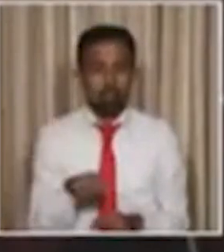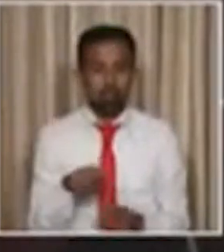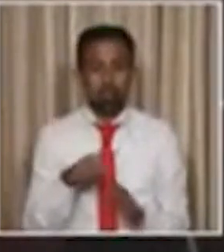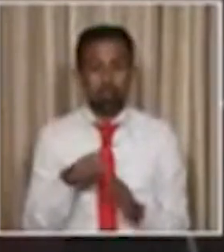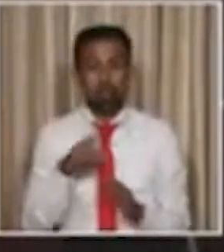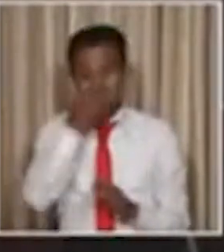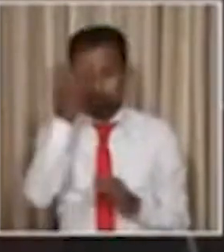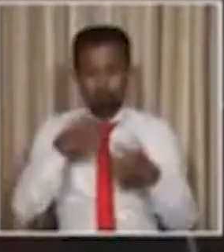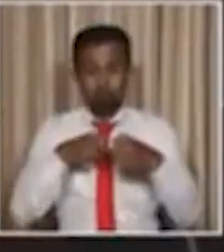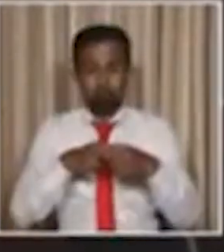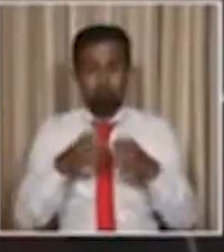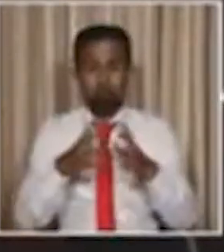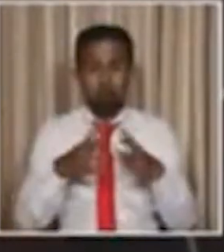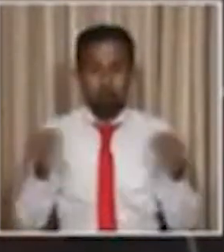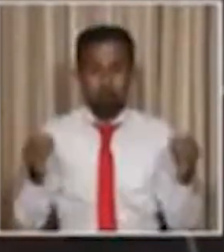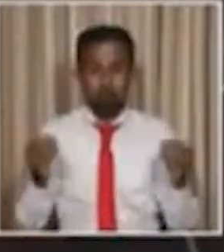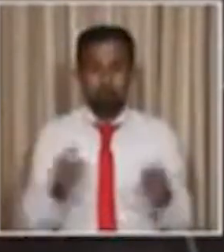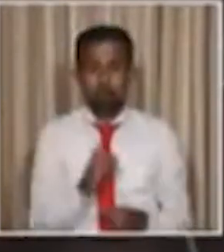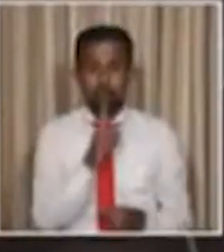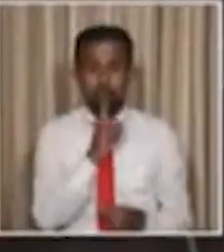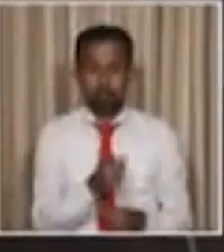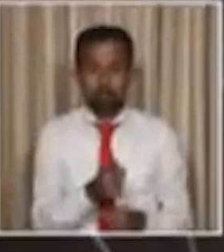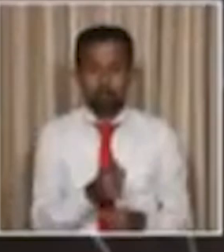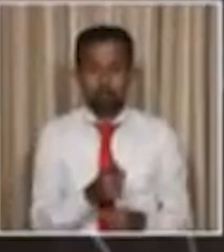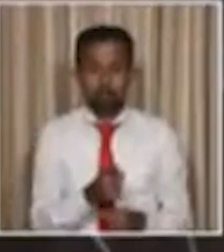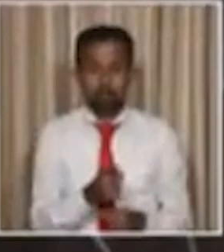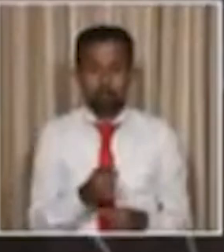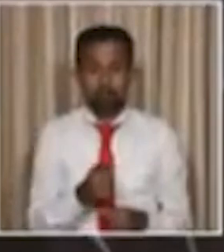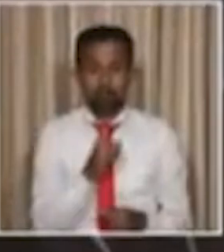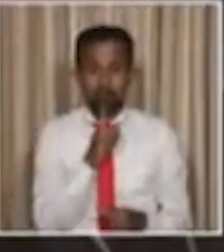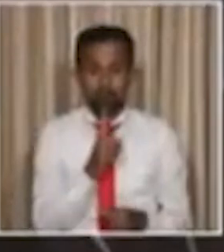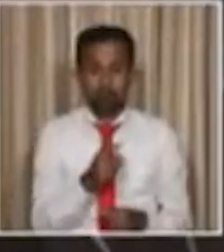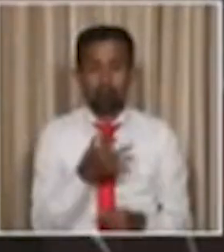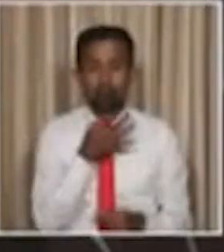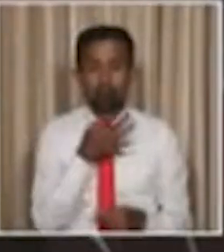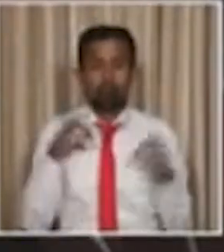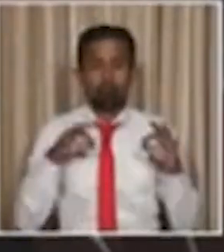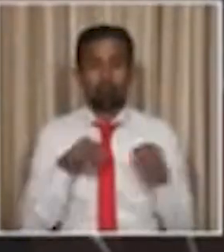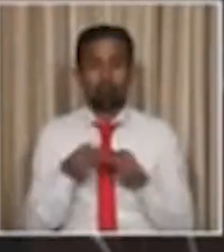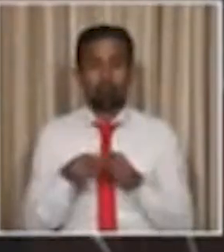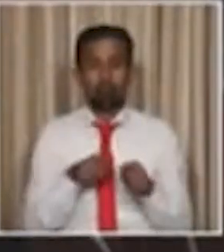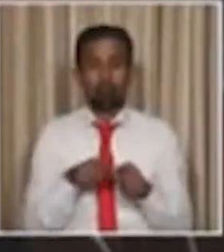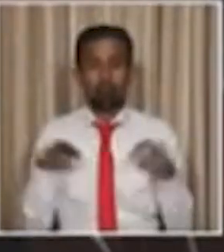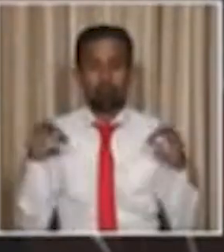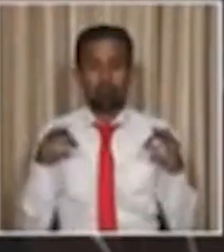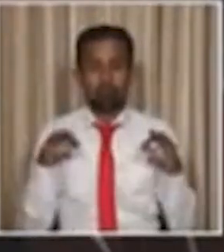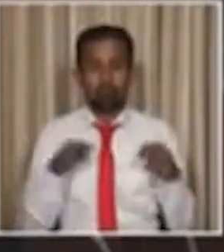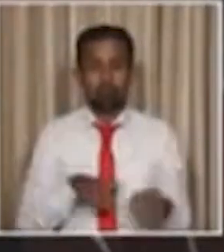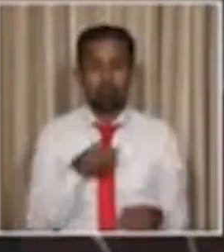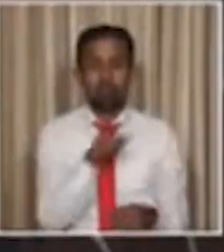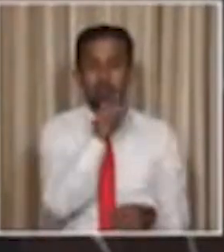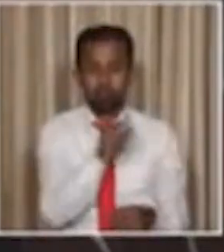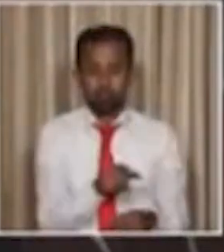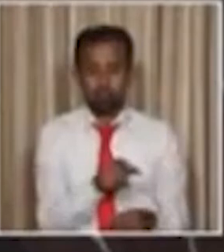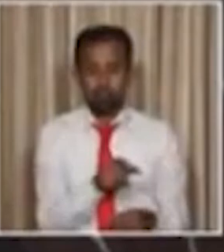ජනවාර්ගික ප්‍රශ්නේ විසඳීම සම්බන්ධයෙන් මතු කරපු නැත්තම් රඟ දක්වපු විහිළු නාටකේ ඒ නාටකයේ එක ප්‍රධාන නළුවෙක්